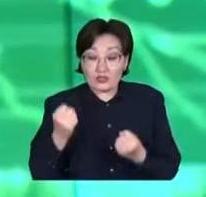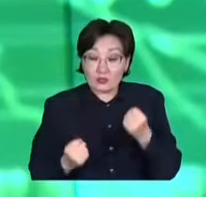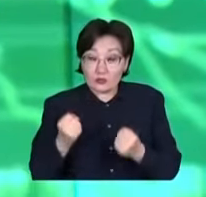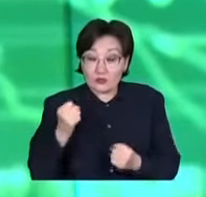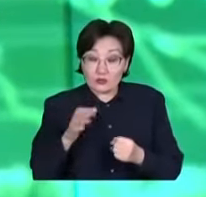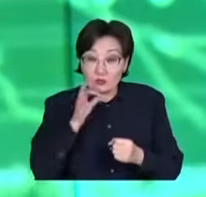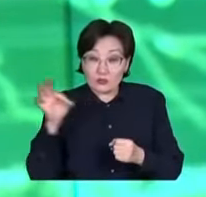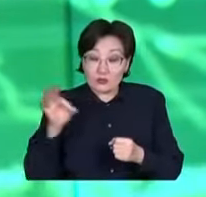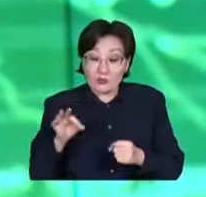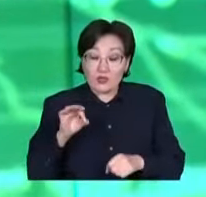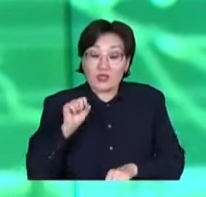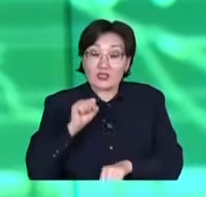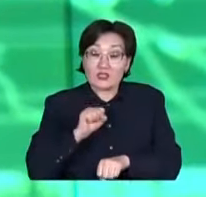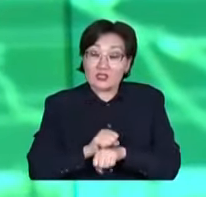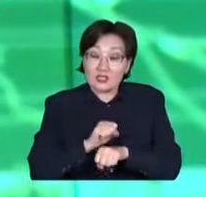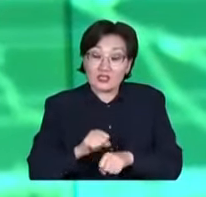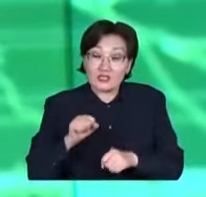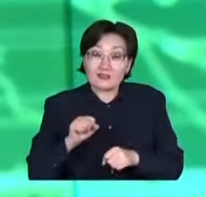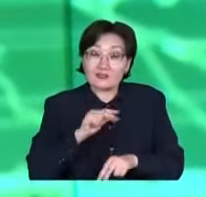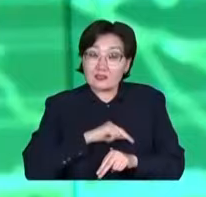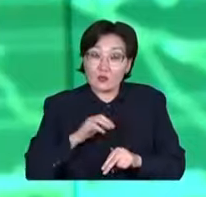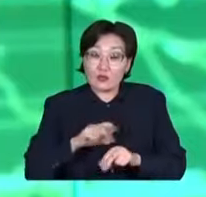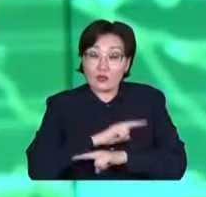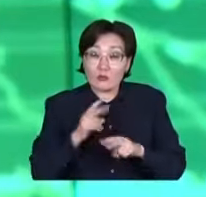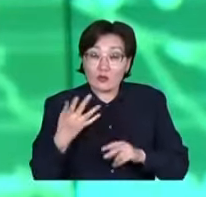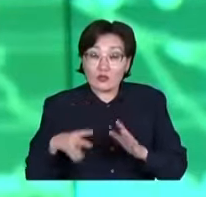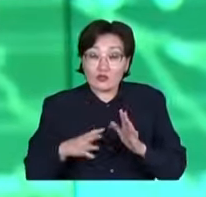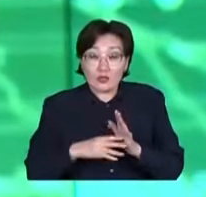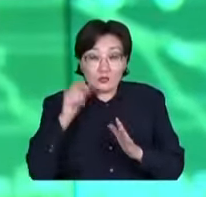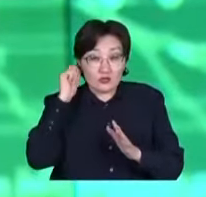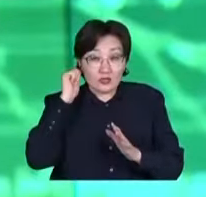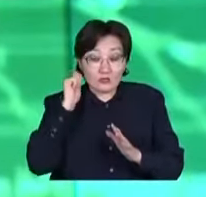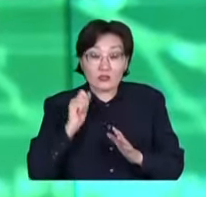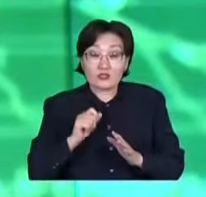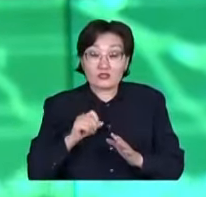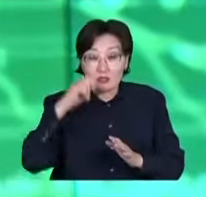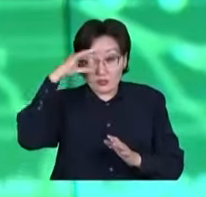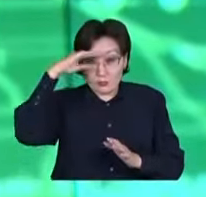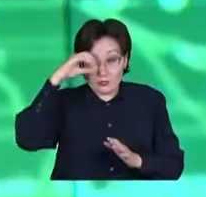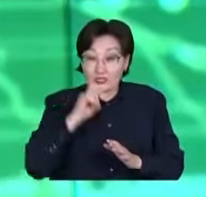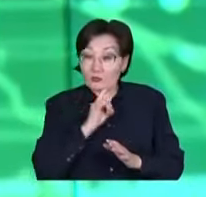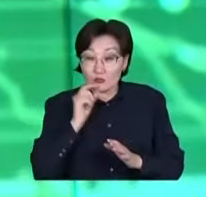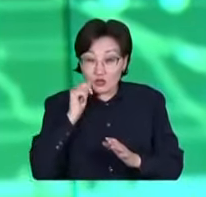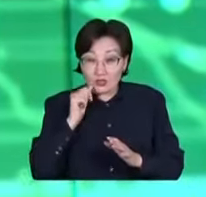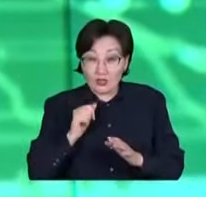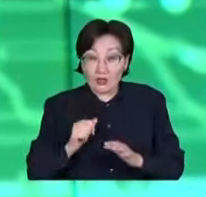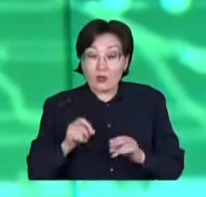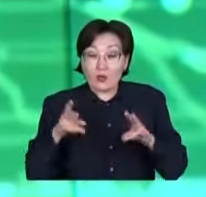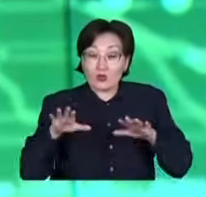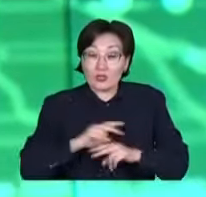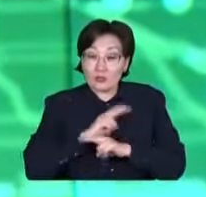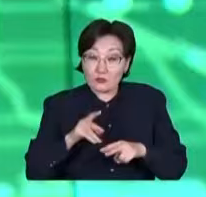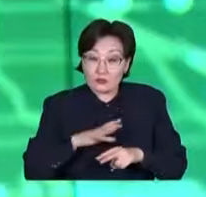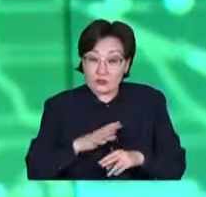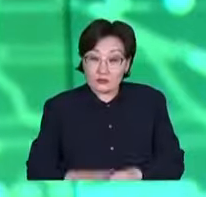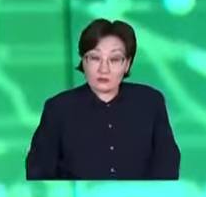жатып, тежегіштің істемеуінен қаза болғанын айтады. 59 жастағы азамат оқиға орнында тіл тартпай кеткен. Өңірдегі тілші мән жайды анықтап